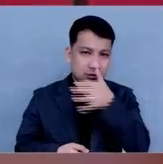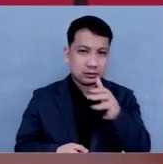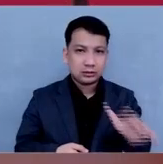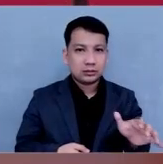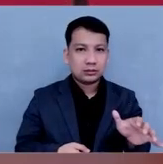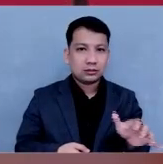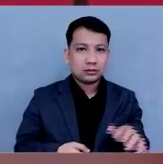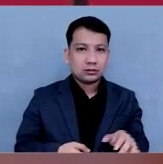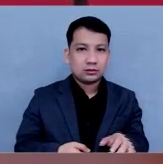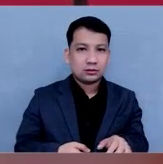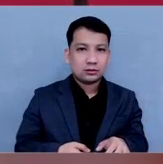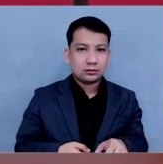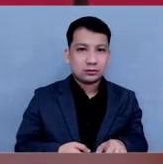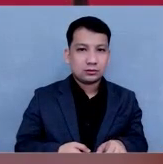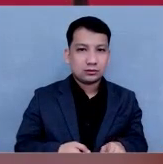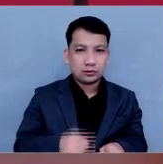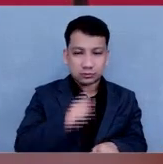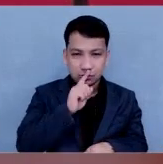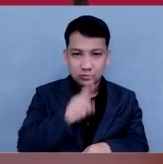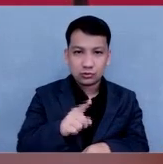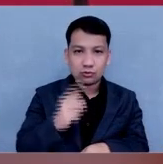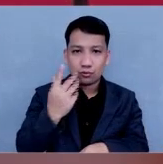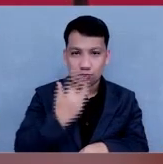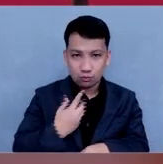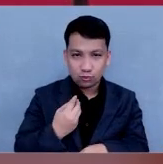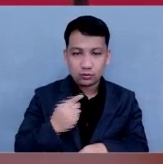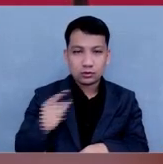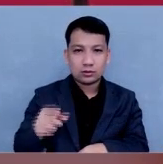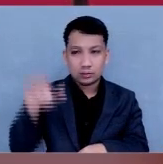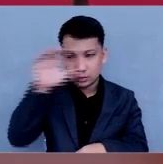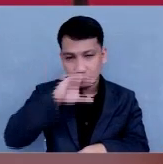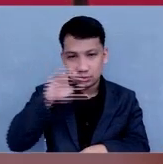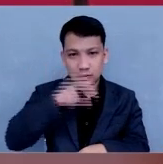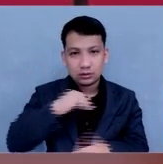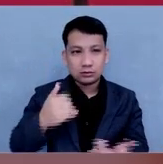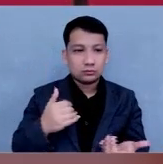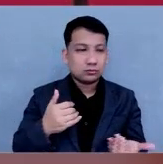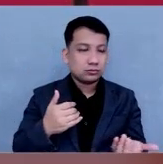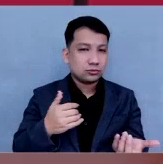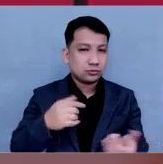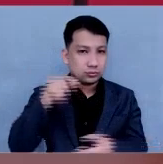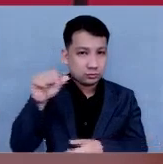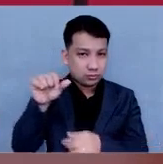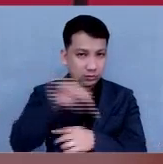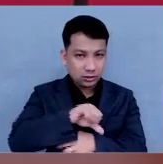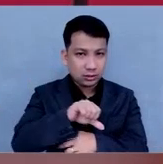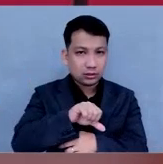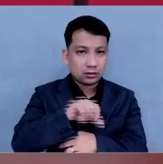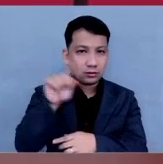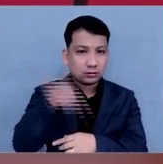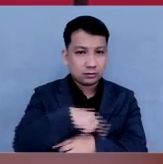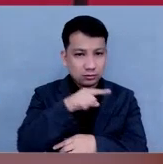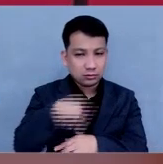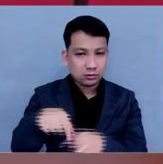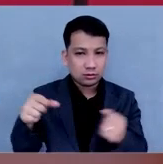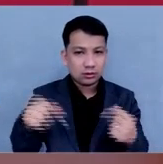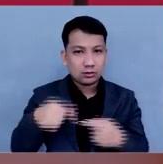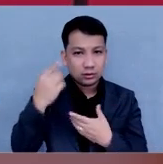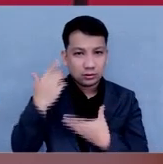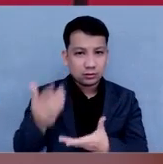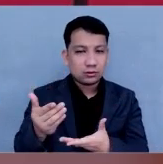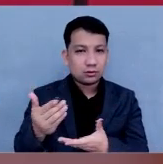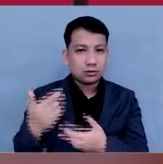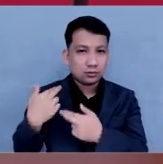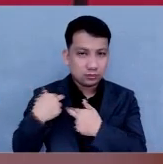reality that there are those who seek to undermine our work critics who speak of